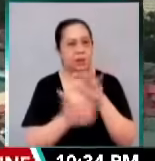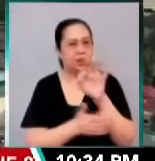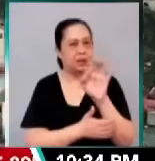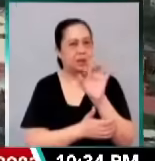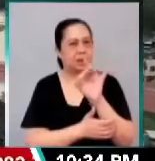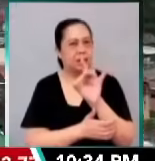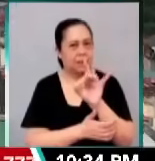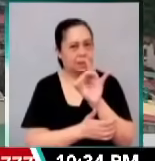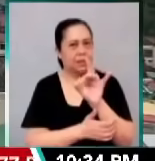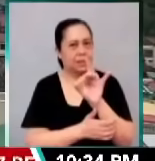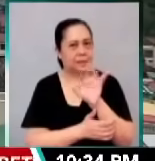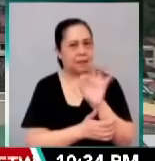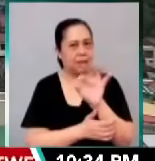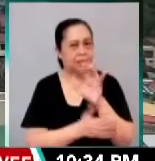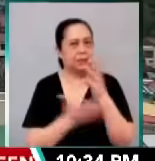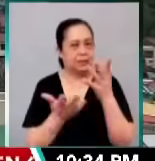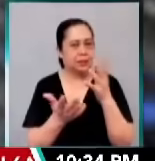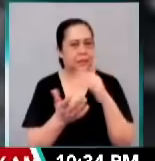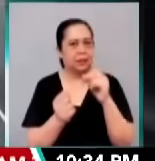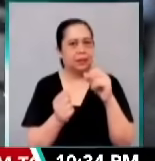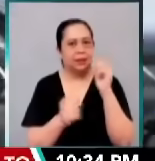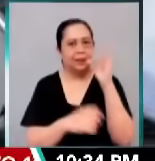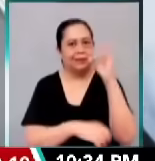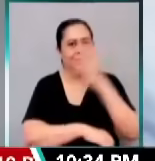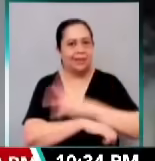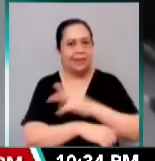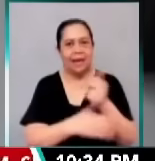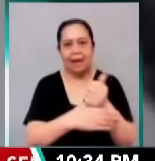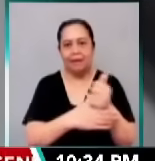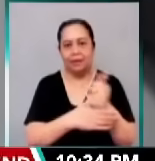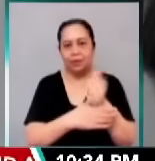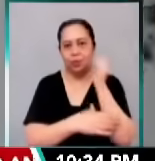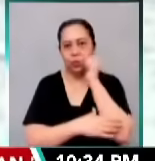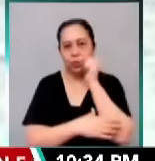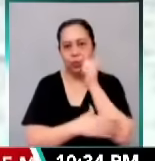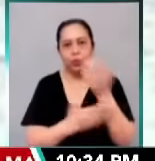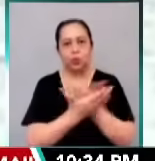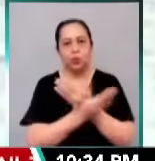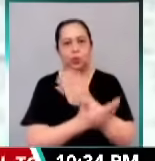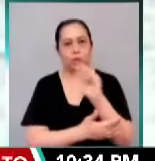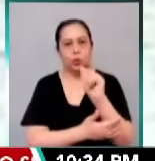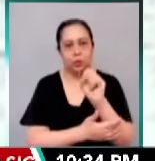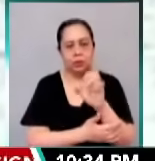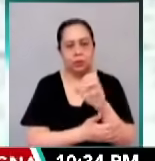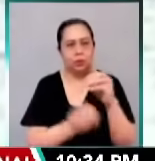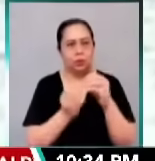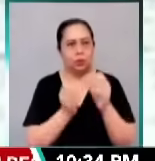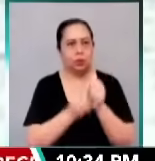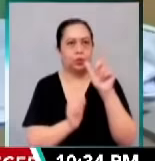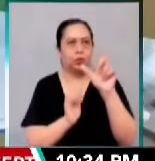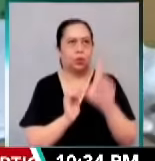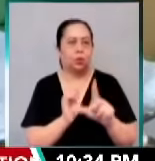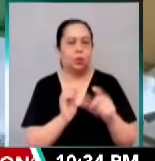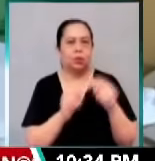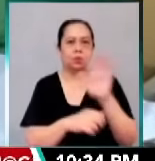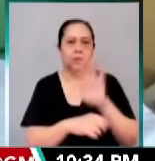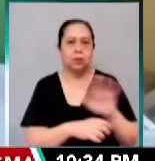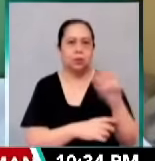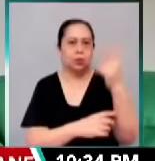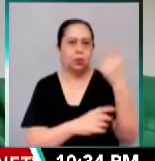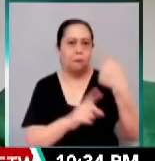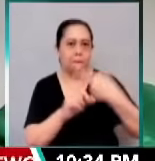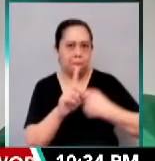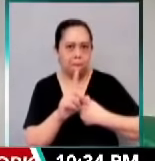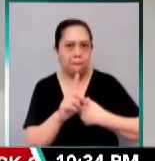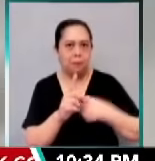1,989 na lang ang 7-day average daily new cases. Pinakamababa naman sa loob ng mahigit 2 buwan ang naitalang